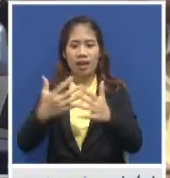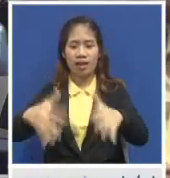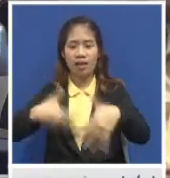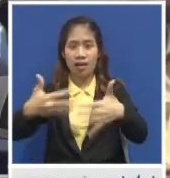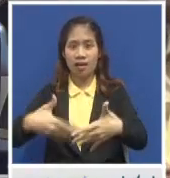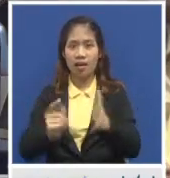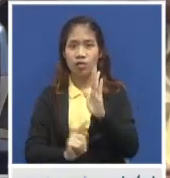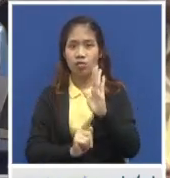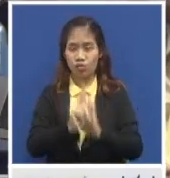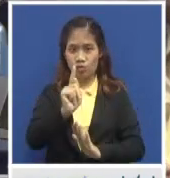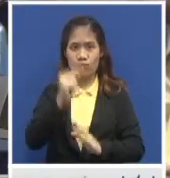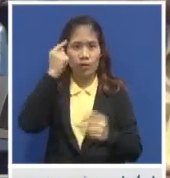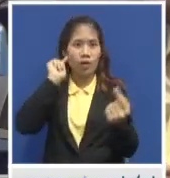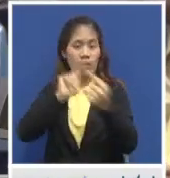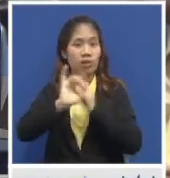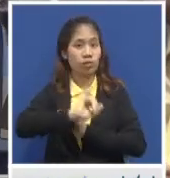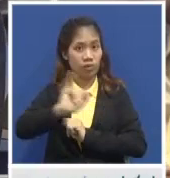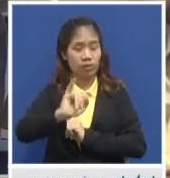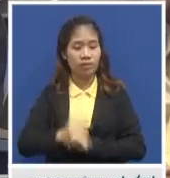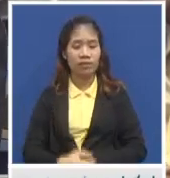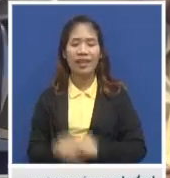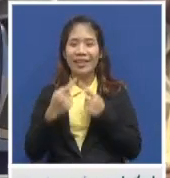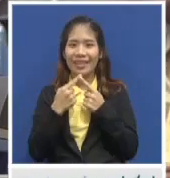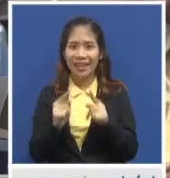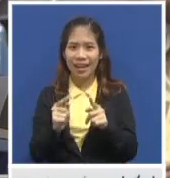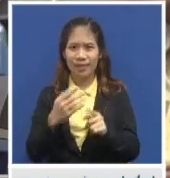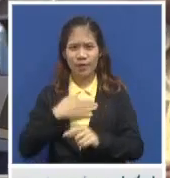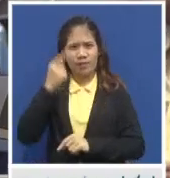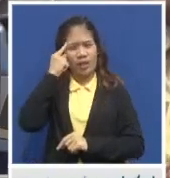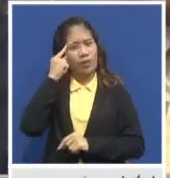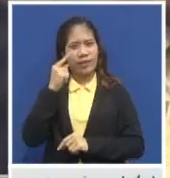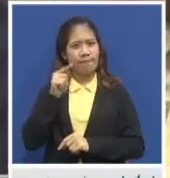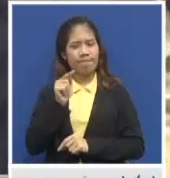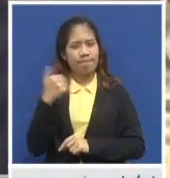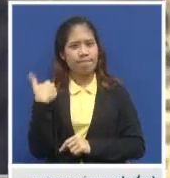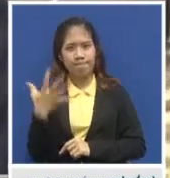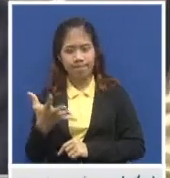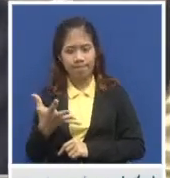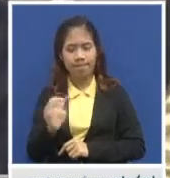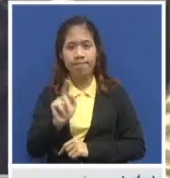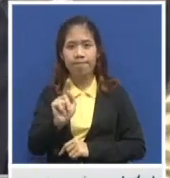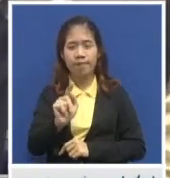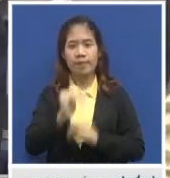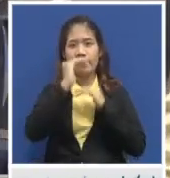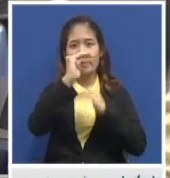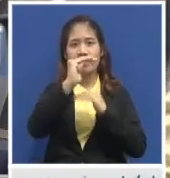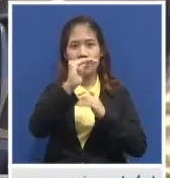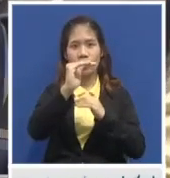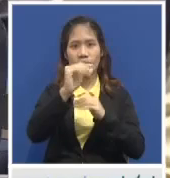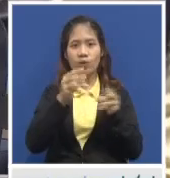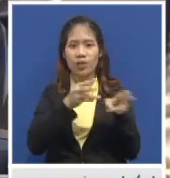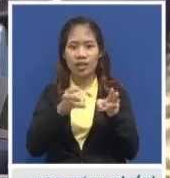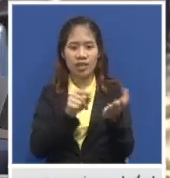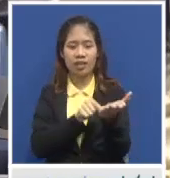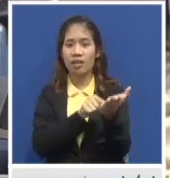สูงเป็นเป้าหมายที่ถูกต้องแต่สิ่งที่ผมคิดว่ายังอาจจะขาดไปก็คือการกำหนดว่าเส้นทาง